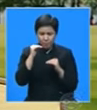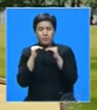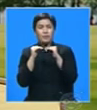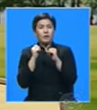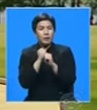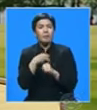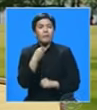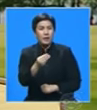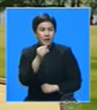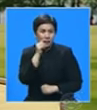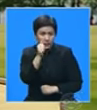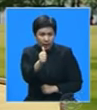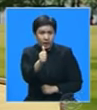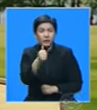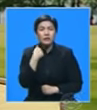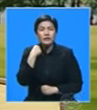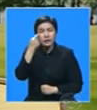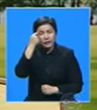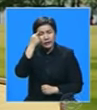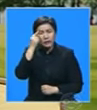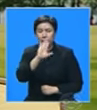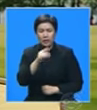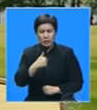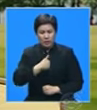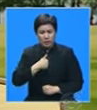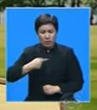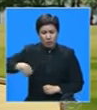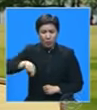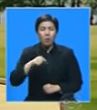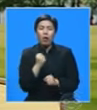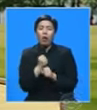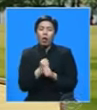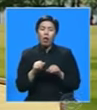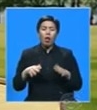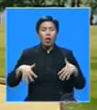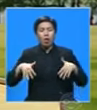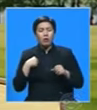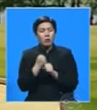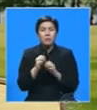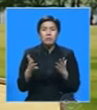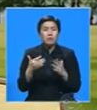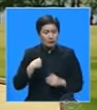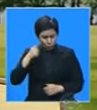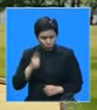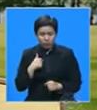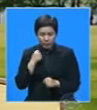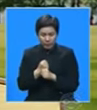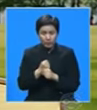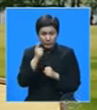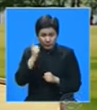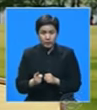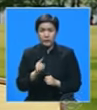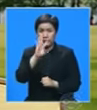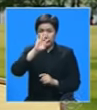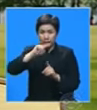ได้นะครับอย่าคิดว่าเรามาแล้วไม่ทำอะไรหรือทำอะไรไม่ได้ทุกอย่างที่ผ่านมาในห่วง4เดือนนั้นบ